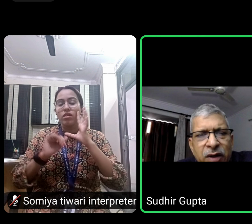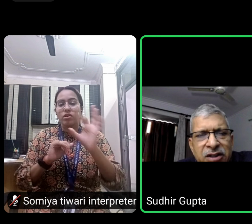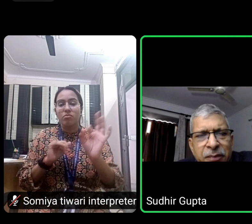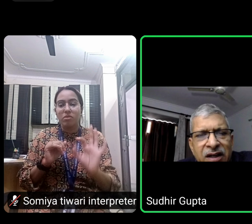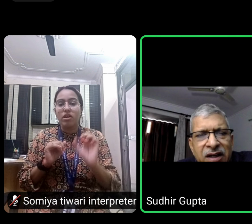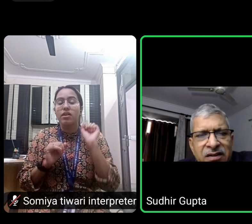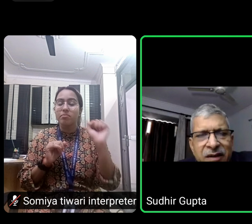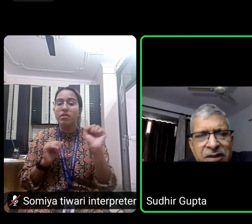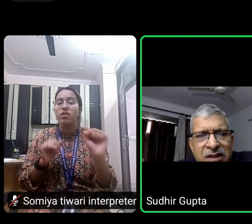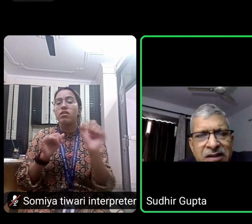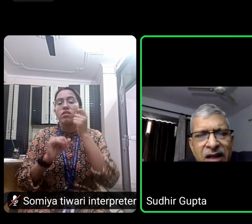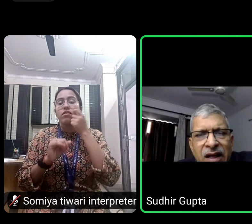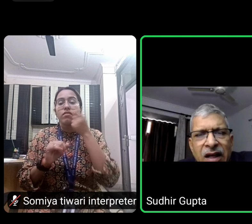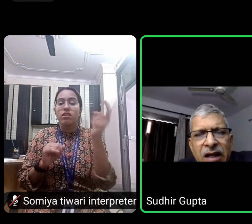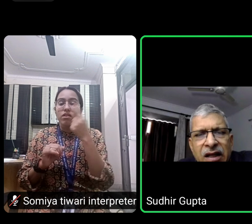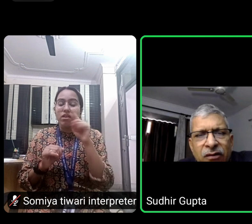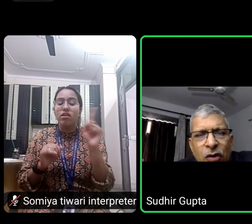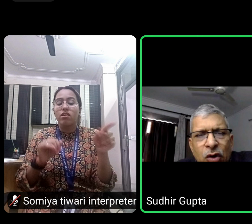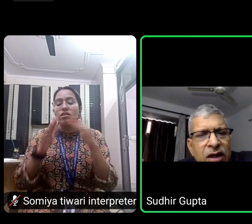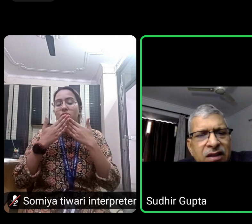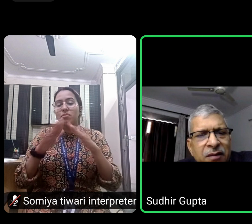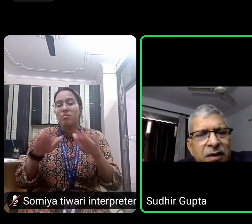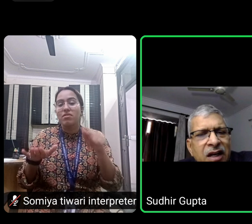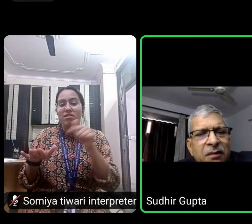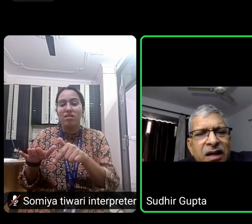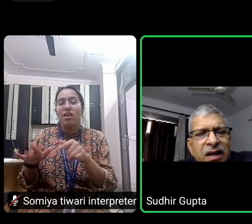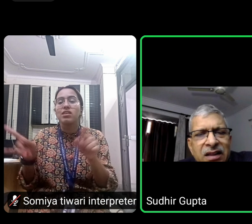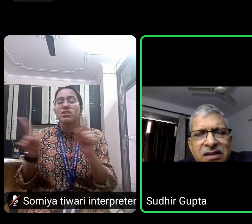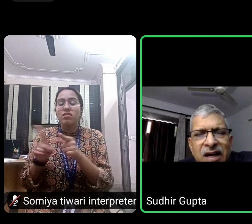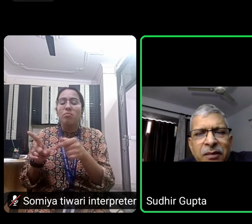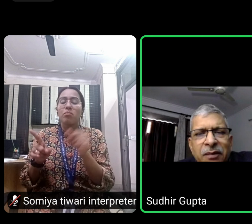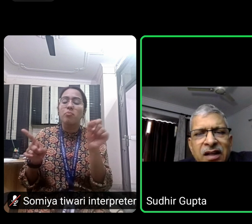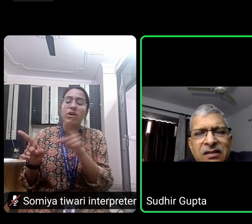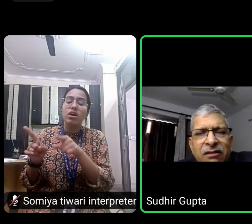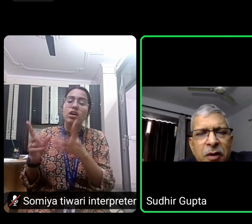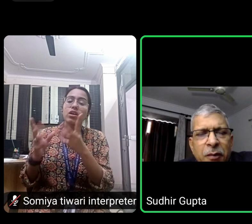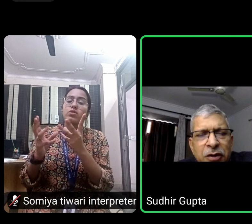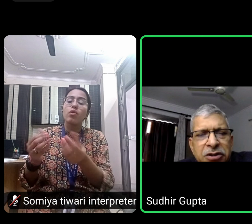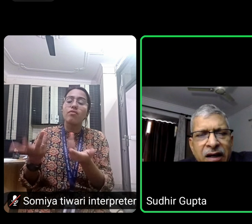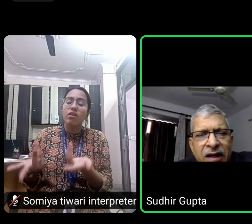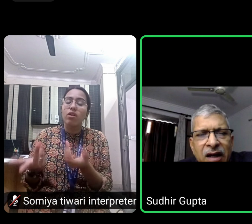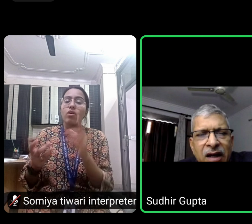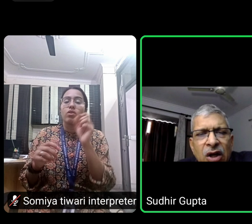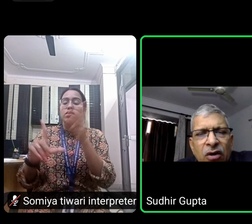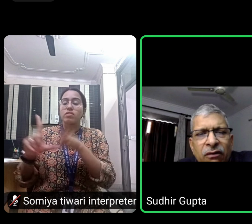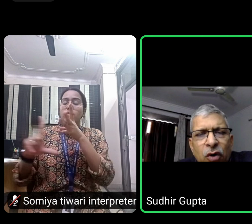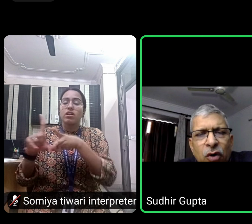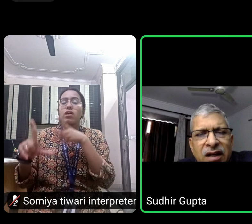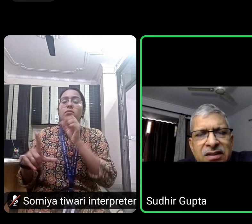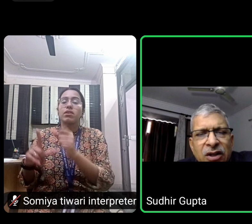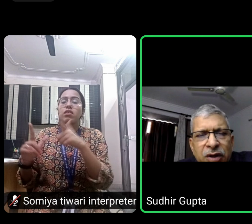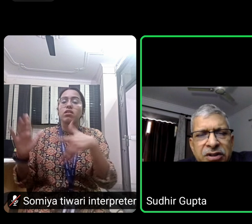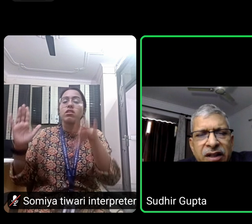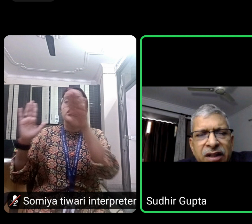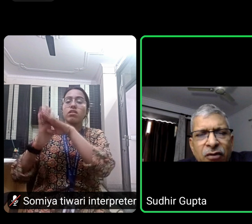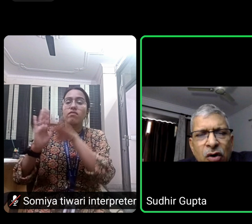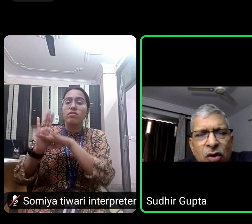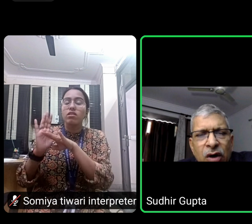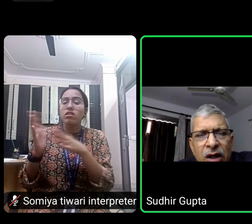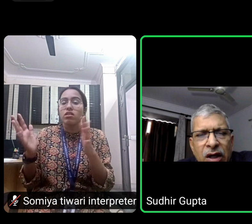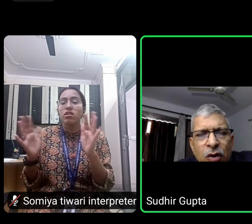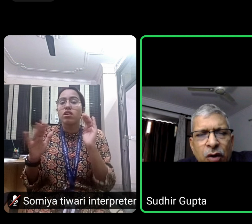पेरेंट्स की जो एक्सपेक्टेशंस हैं बच्चे से कि वो कितने महीने में या कितने साल में किस लेवल पे पहुंच जाएगा, वो रियलिस्टिक होनी